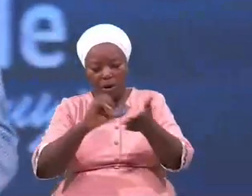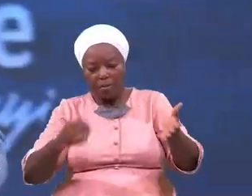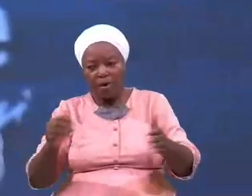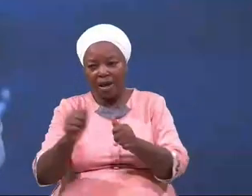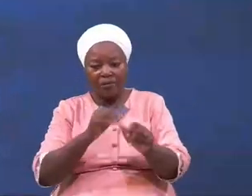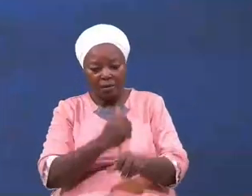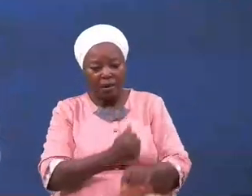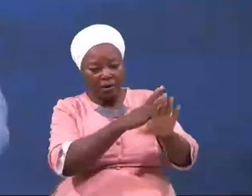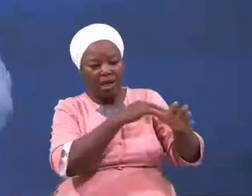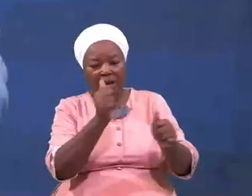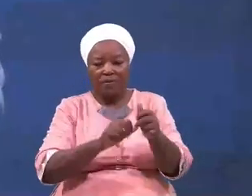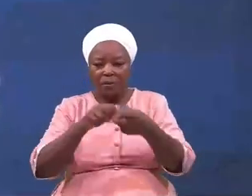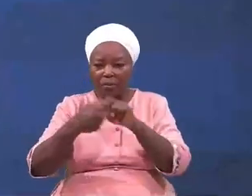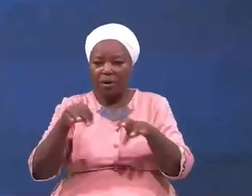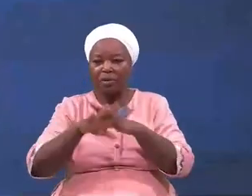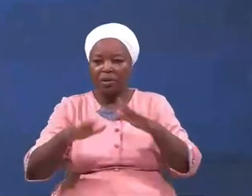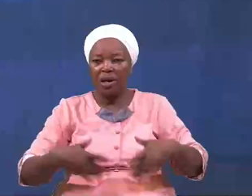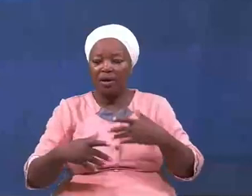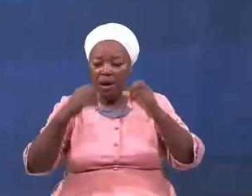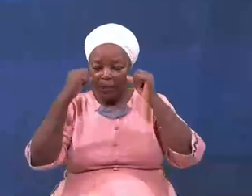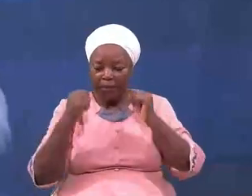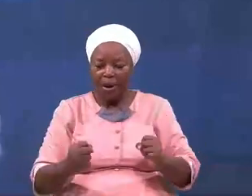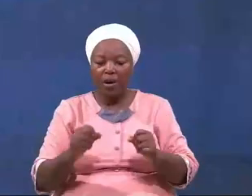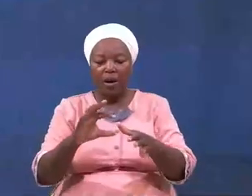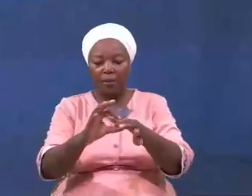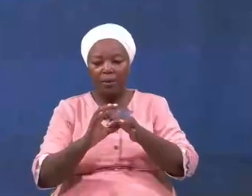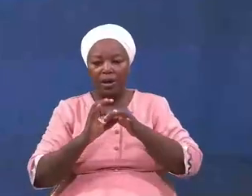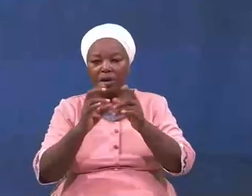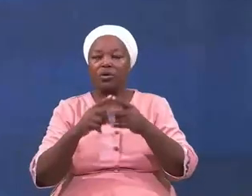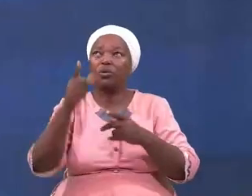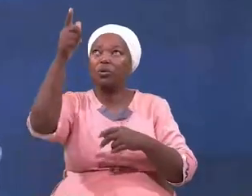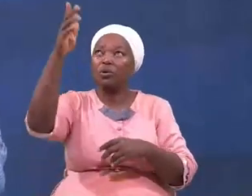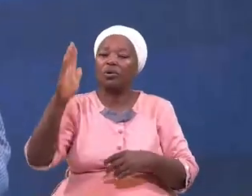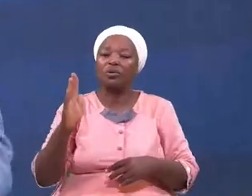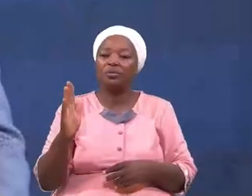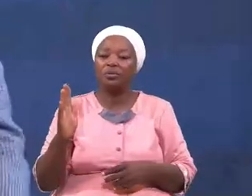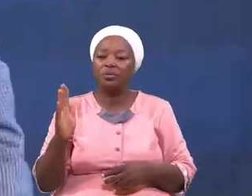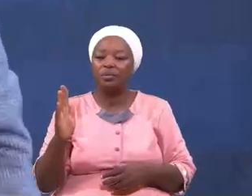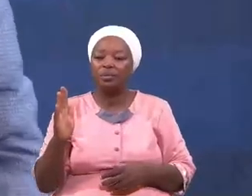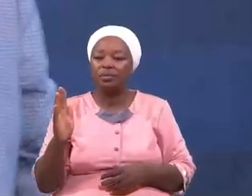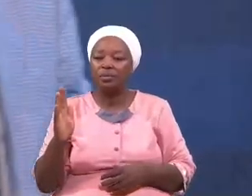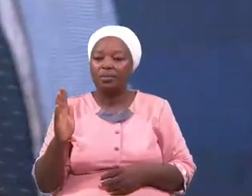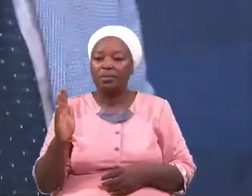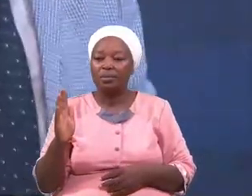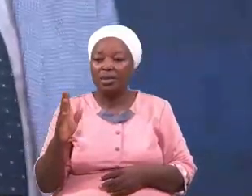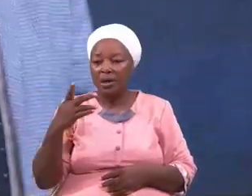La puissance pour ôter toute montagne dans votre vie, la force est à Dieu.